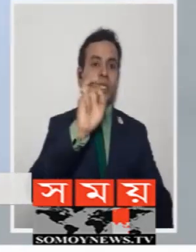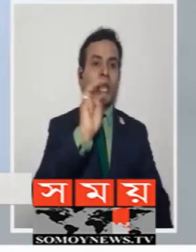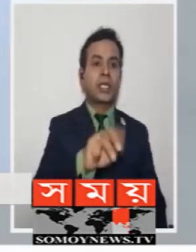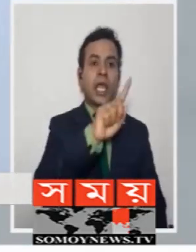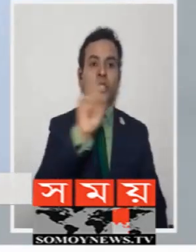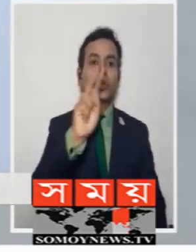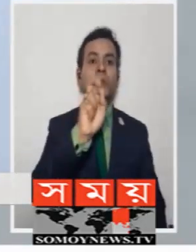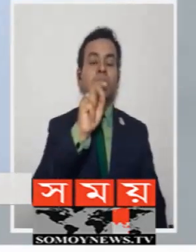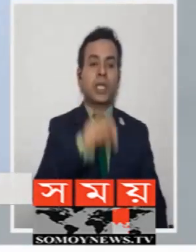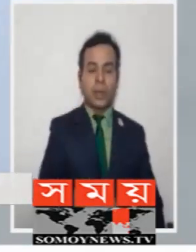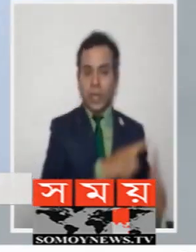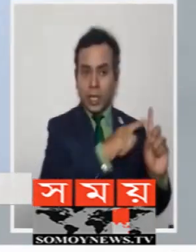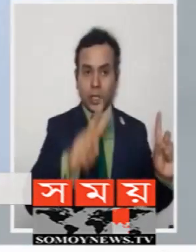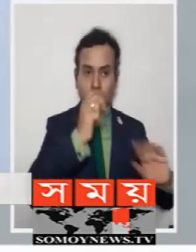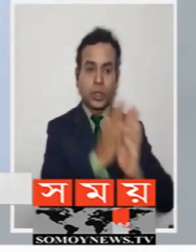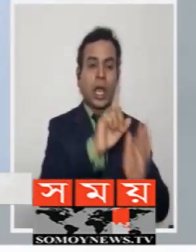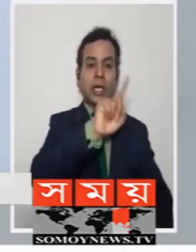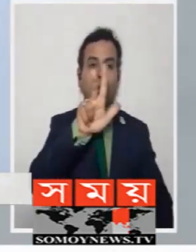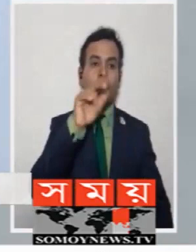18,71,066টি। বর্তমানে মজুত আছে